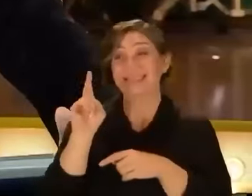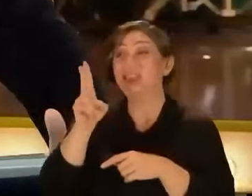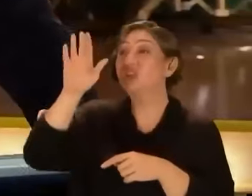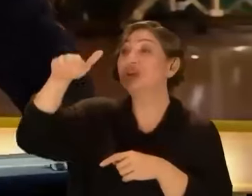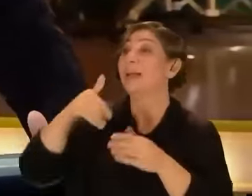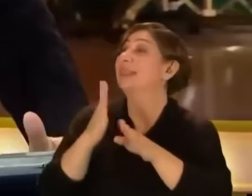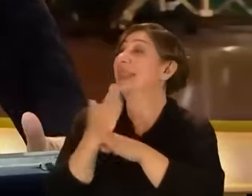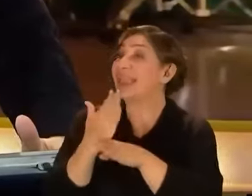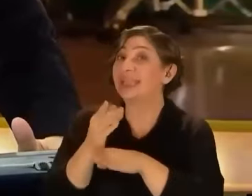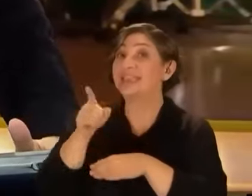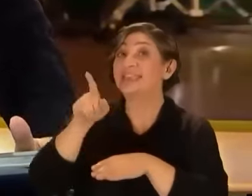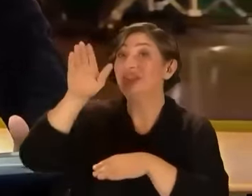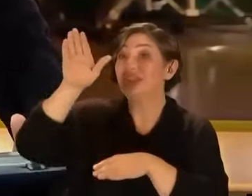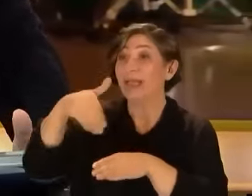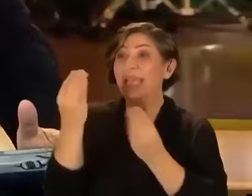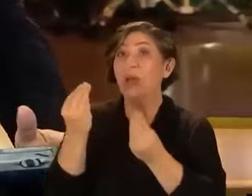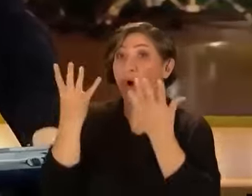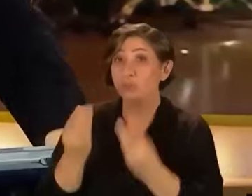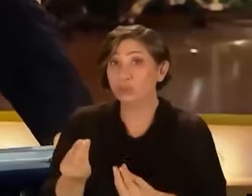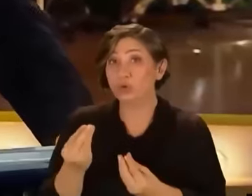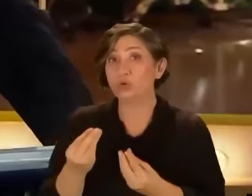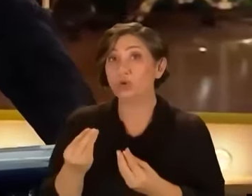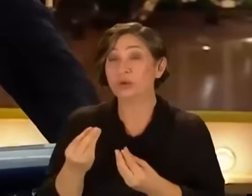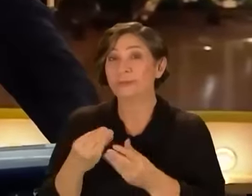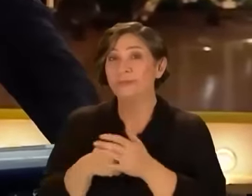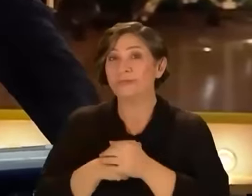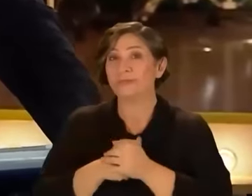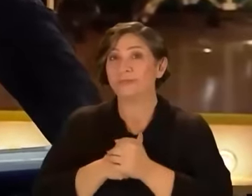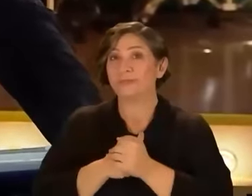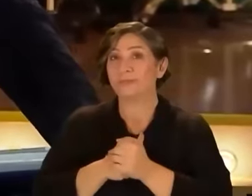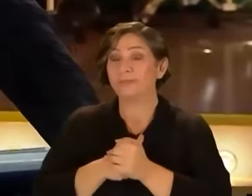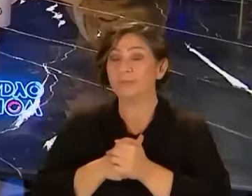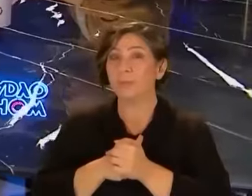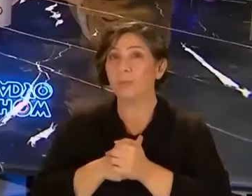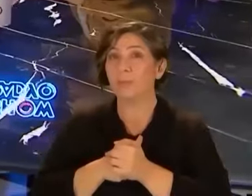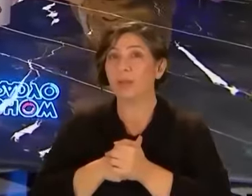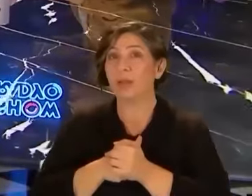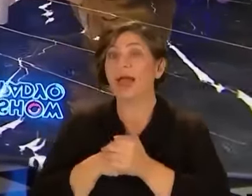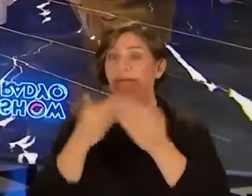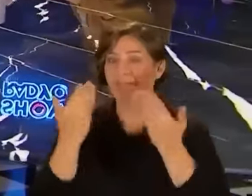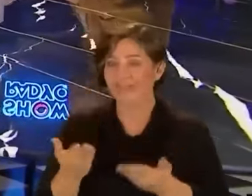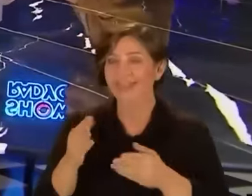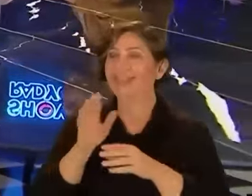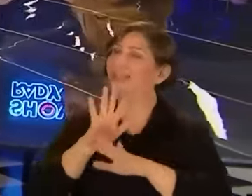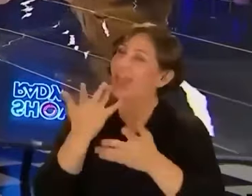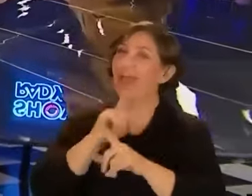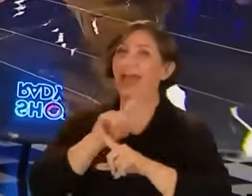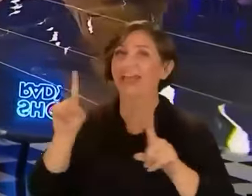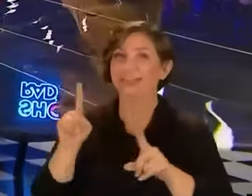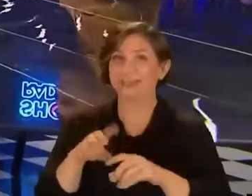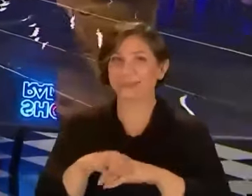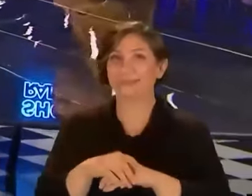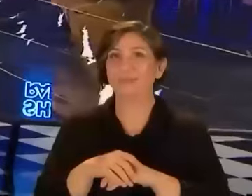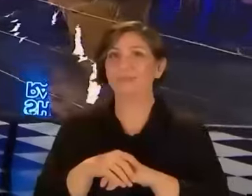seni çağırmamızın nedeni, çünkü seni çağırmamız iyi olmuş, çünkü şeye bakıyorum. Evet ya da hayır ya. Evet, hayır.